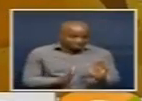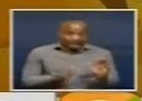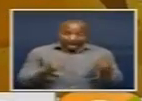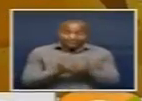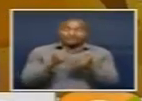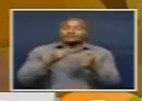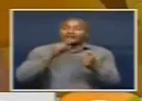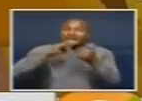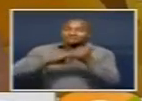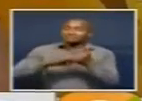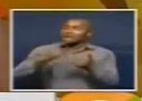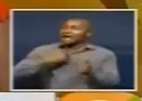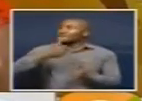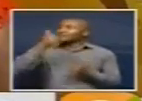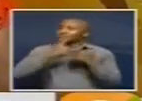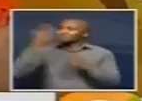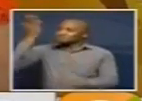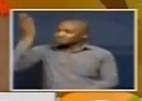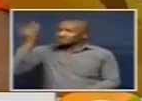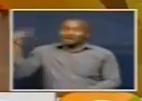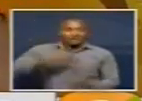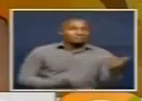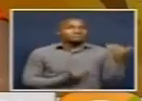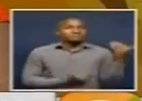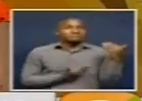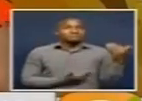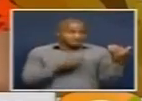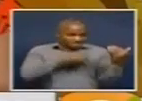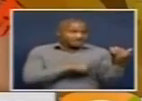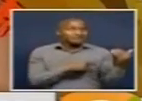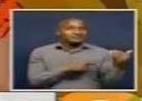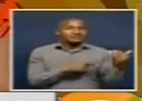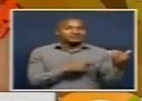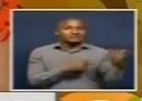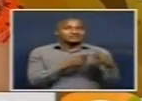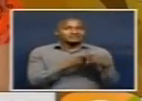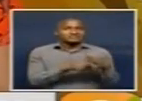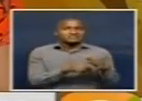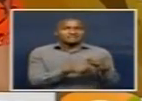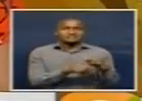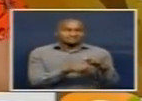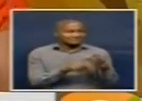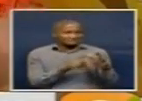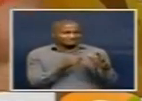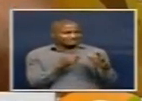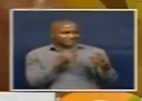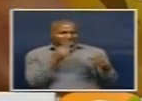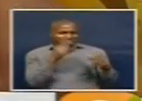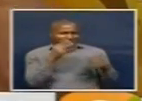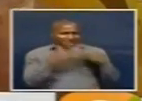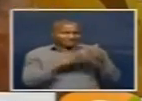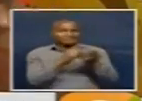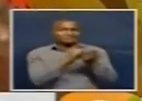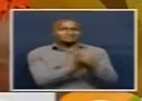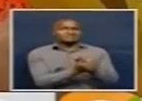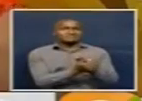na anaenda nje, analala nje, akija kishika mtoto, yule mtoto huanza kukaa kama ambaye amepakwa jivu. Mtoto utamlisha kila